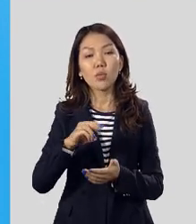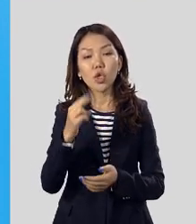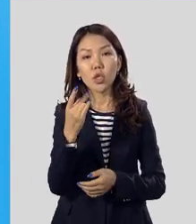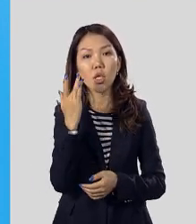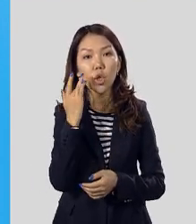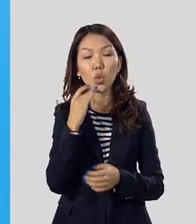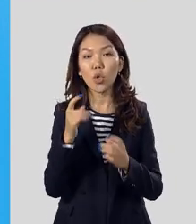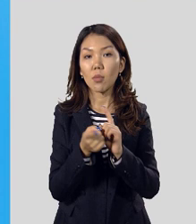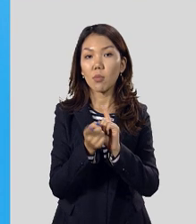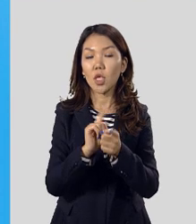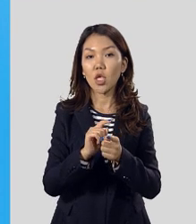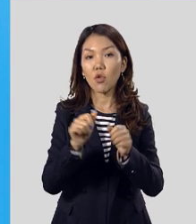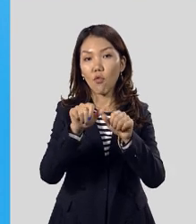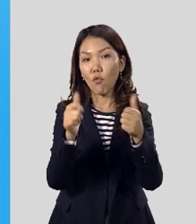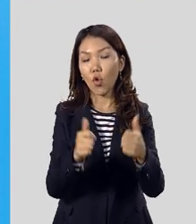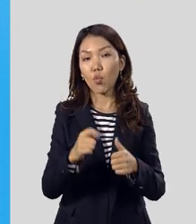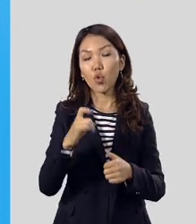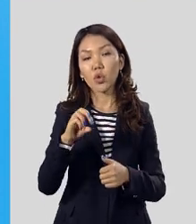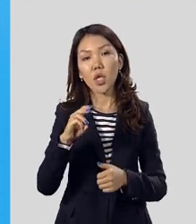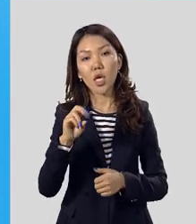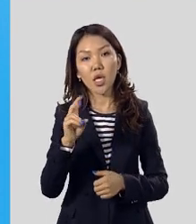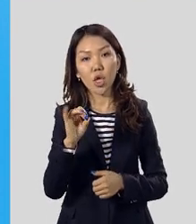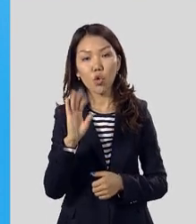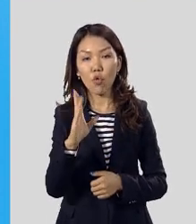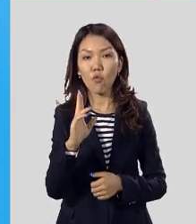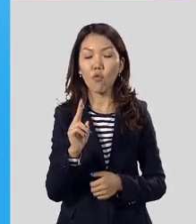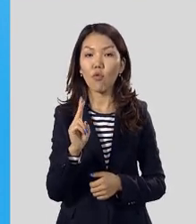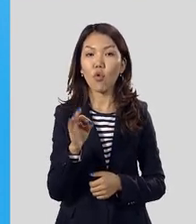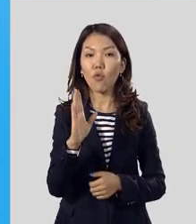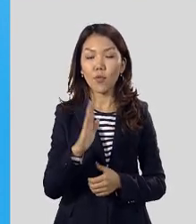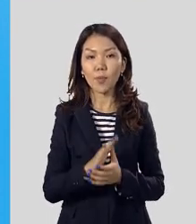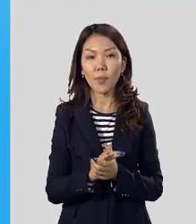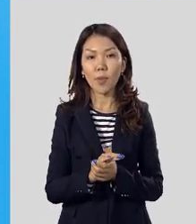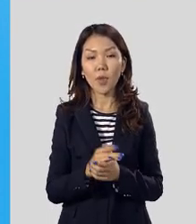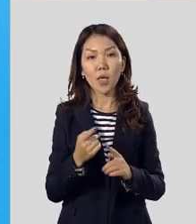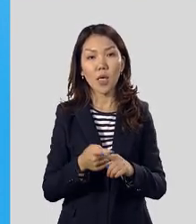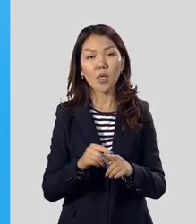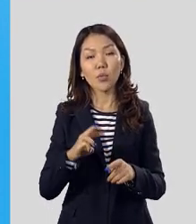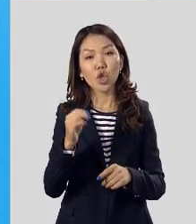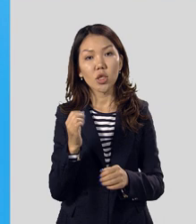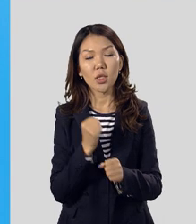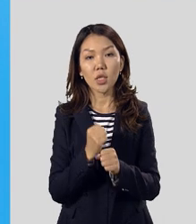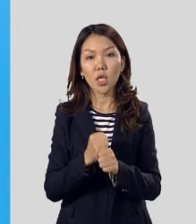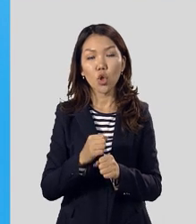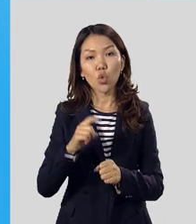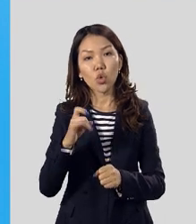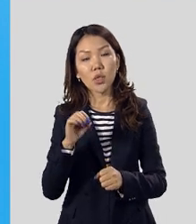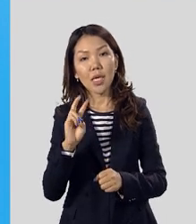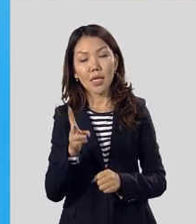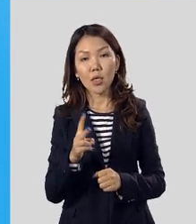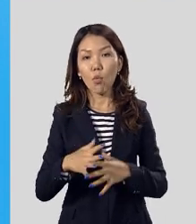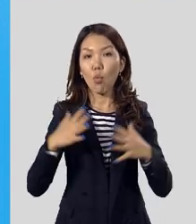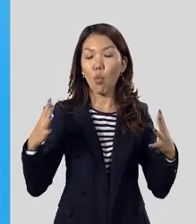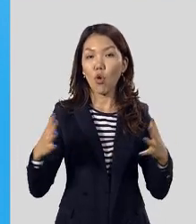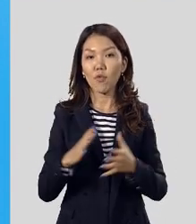хрусталика в какой-то момент. Эти мышцы делают форму хрусталика более выпуклой, когда человек